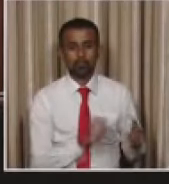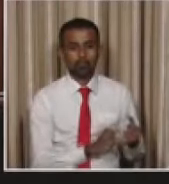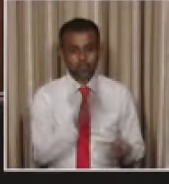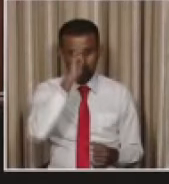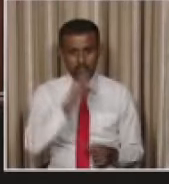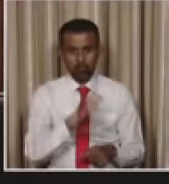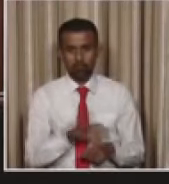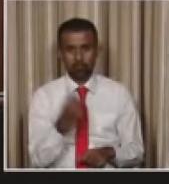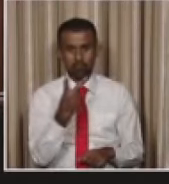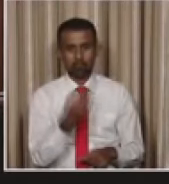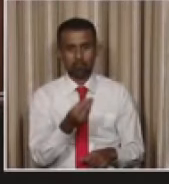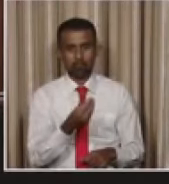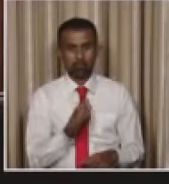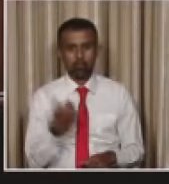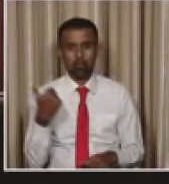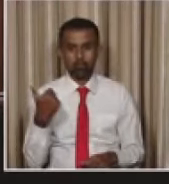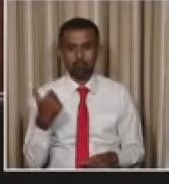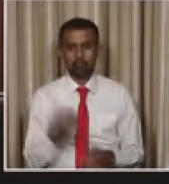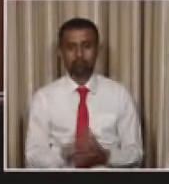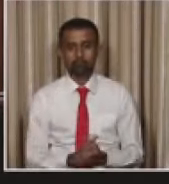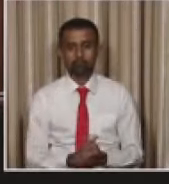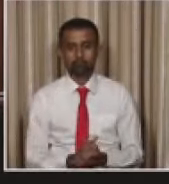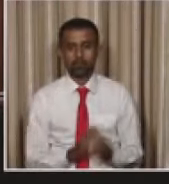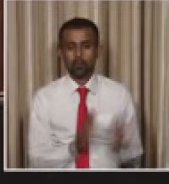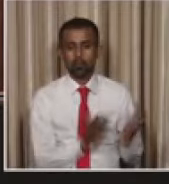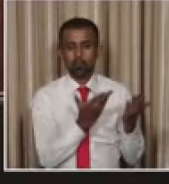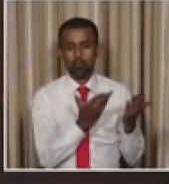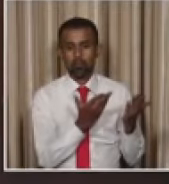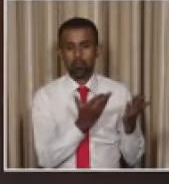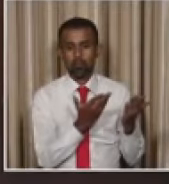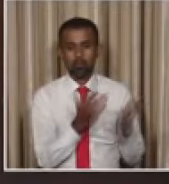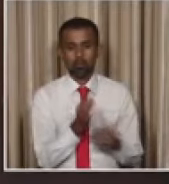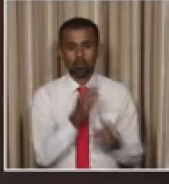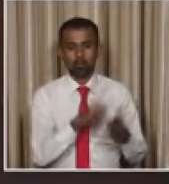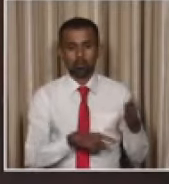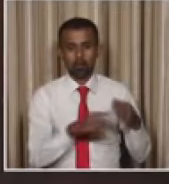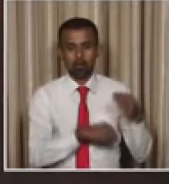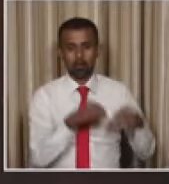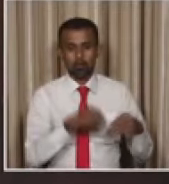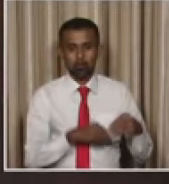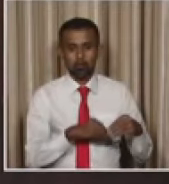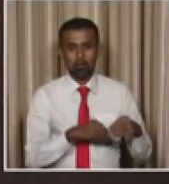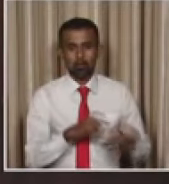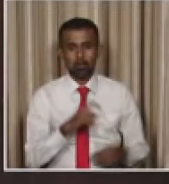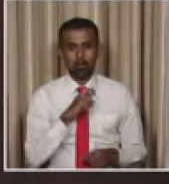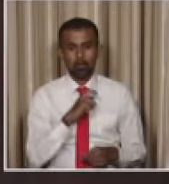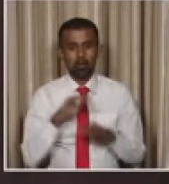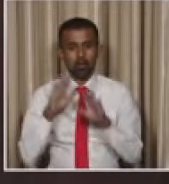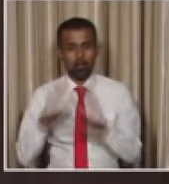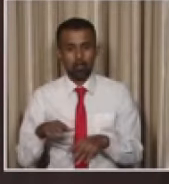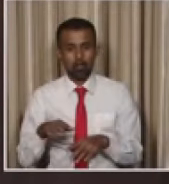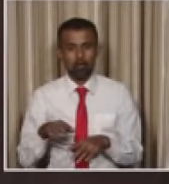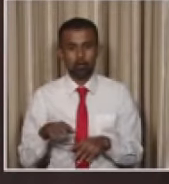Kiva Guduna, Honda Kirman Kaplagri. Well, you don't Patangate me, Janati Paturne, Verne Vinian Kagano, the Antiram Balanga,